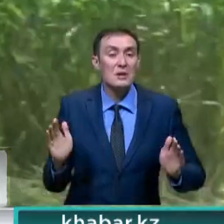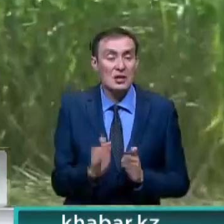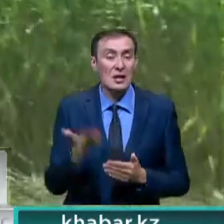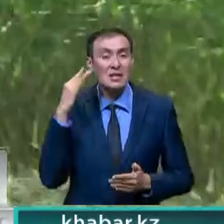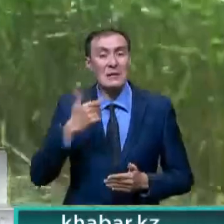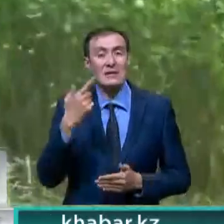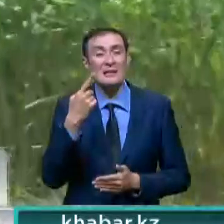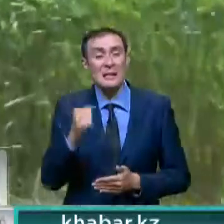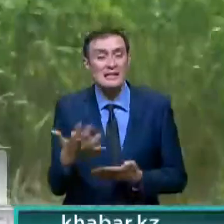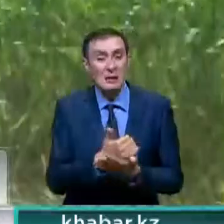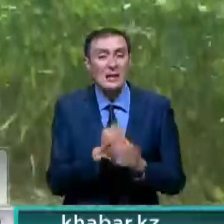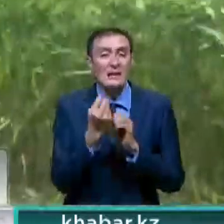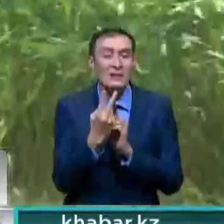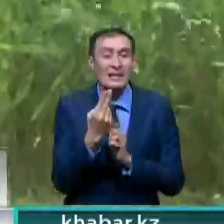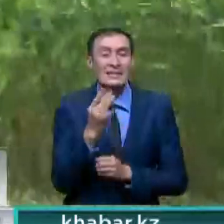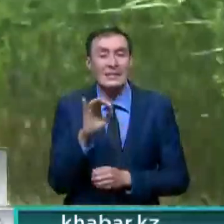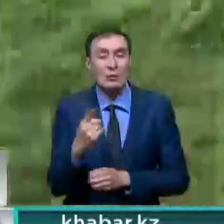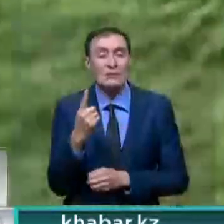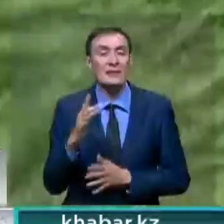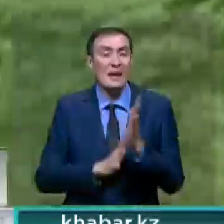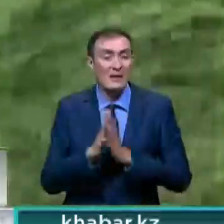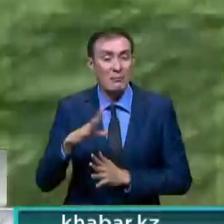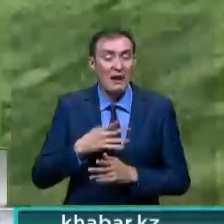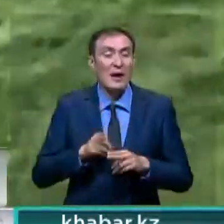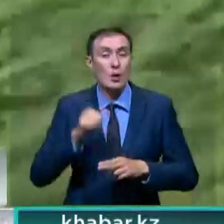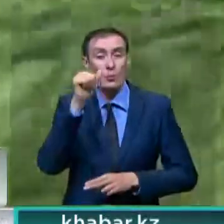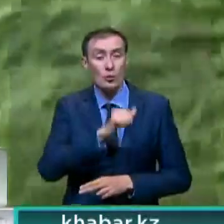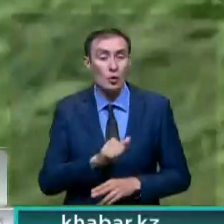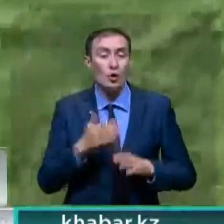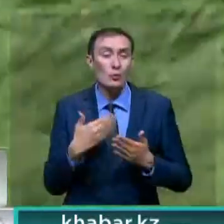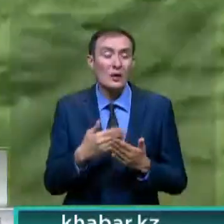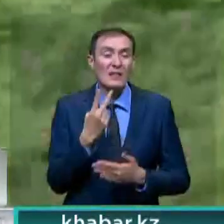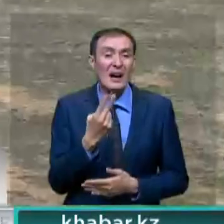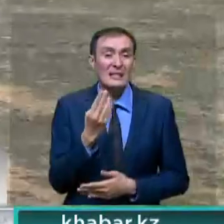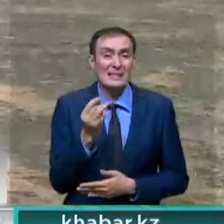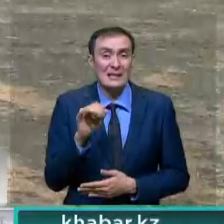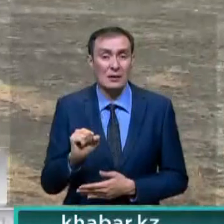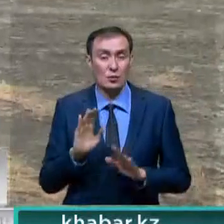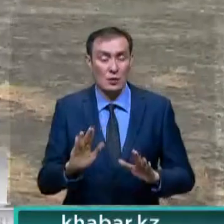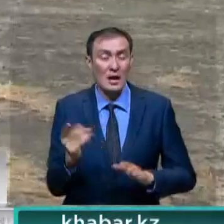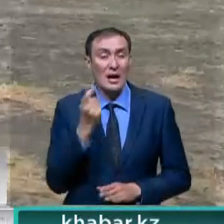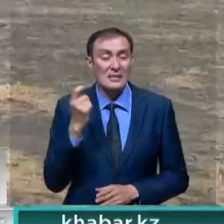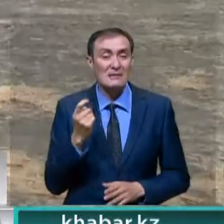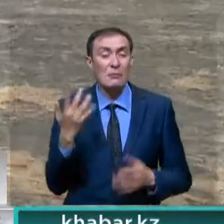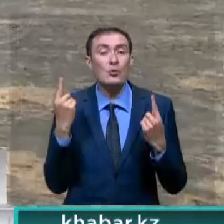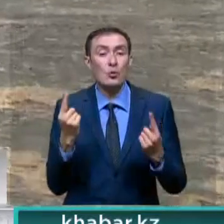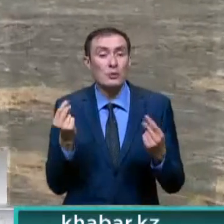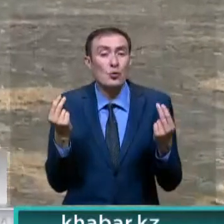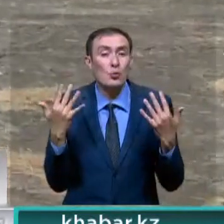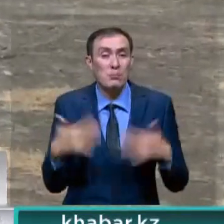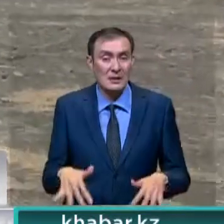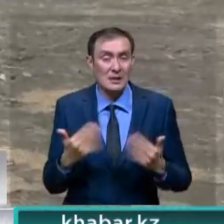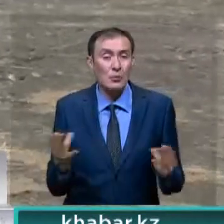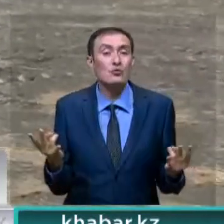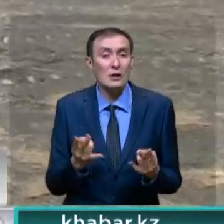раньше с одного гектара собирали до 12 центнеров травы, то в этом году порядка 2 центнеров. Хозяйства понесли колоссальные убытки.